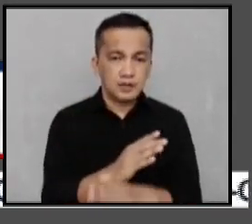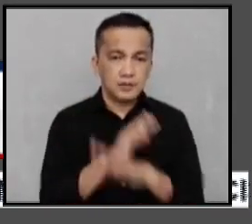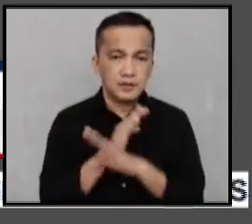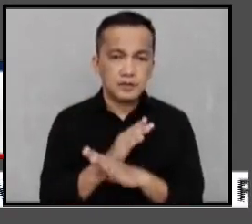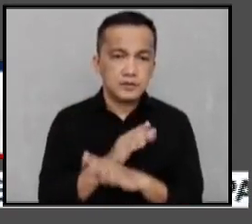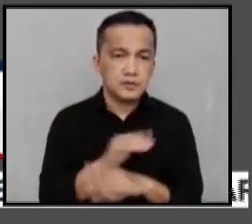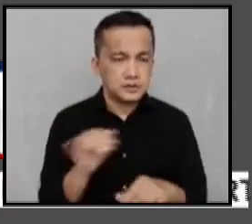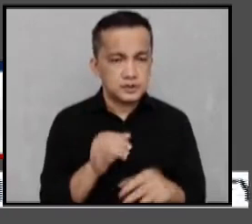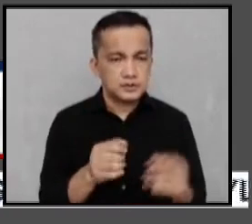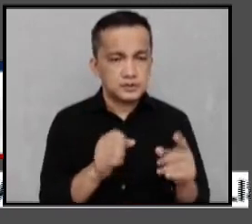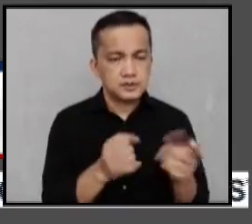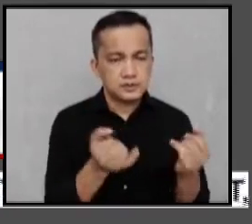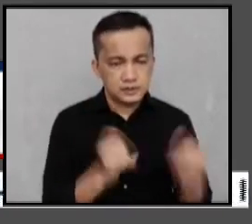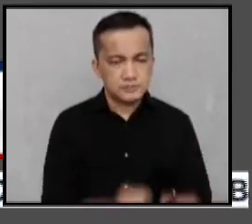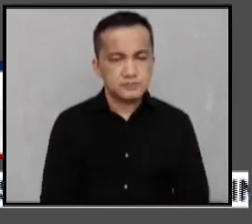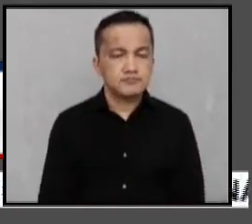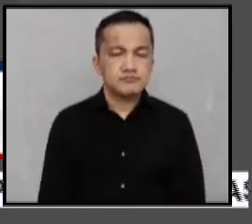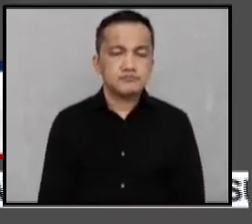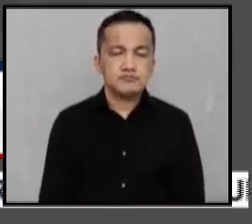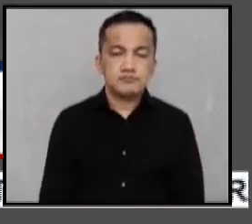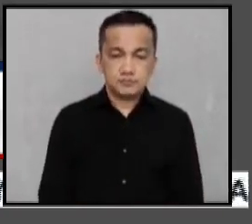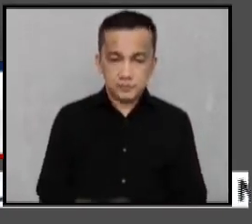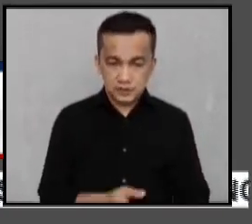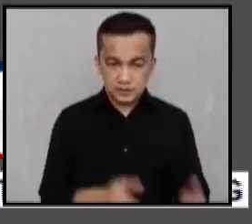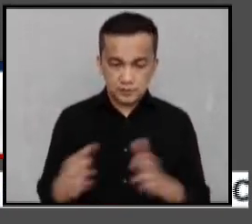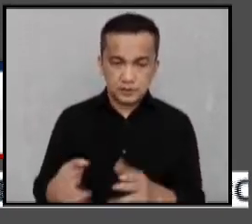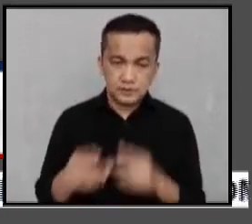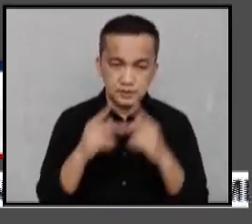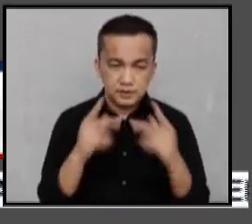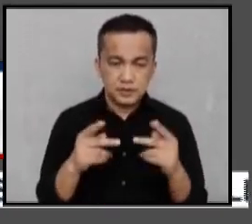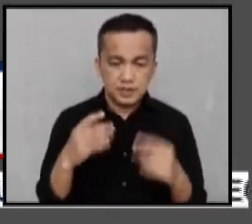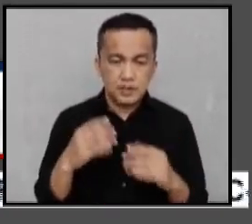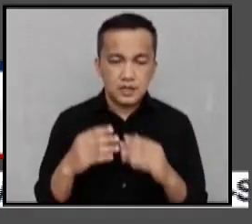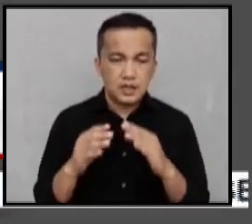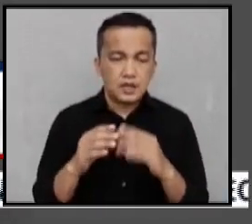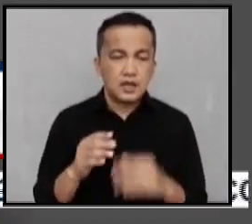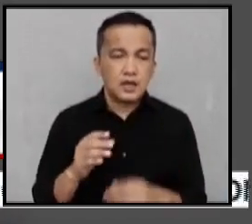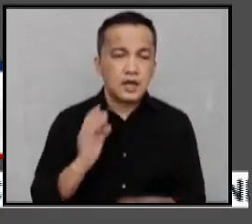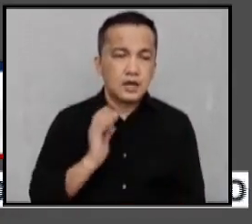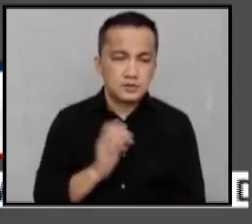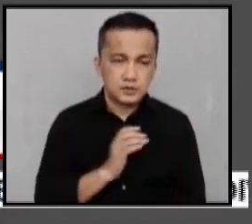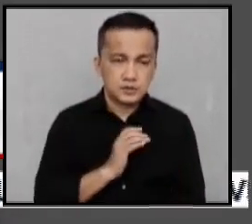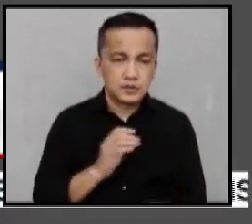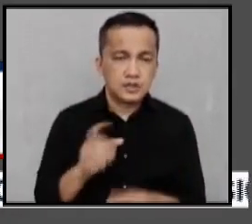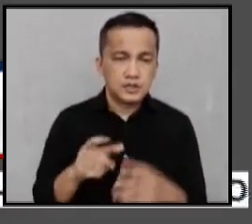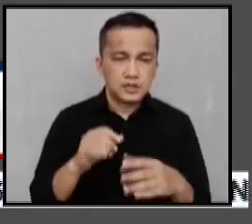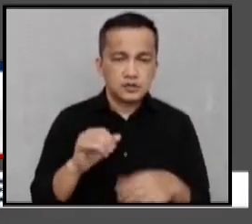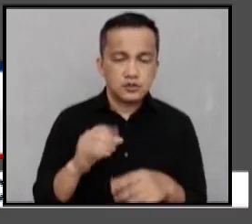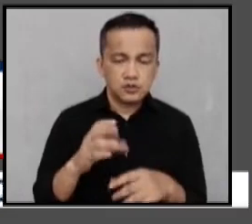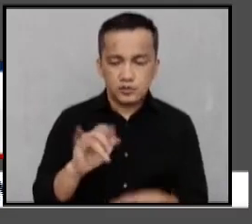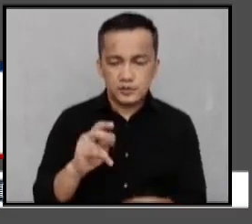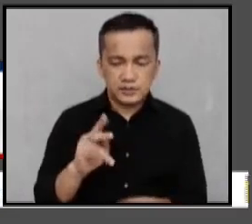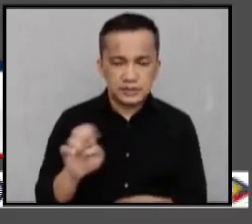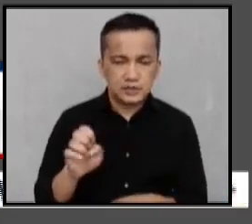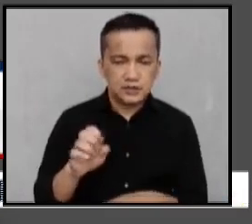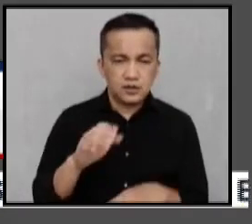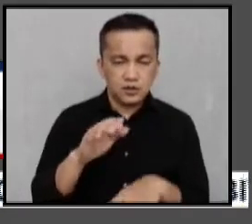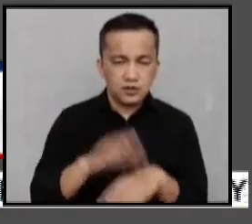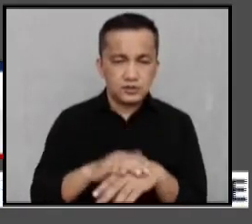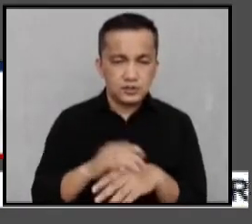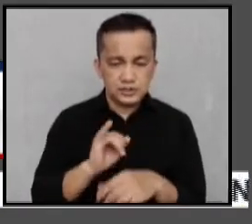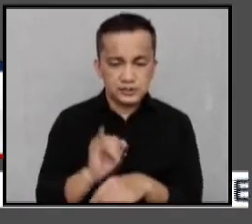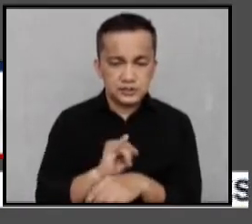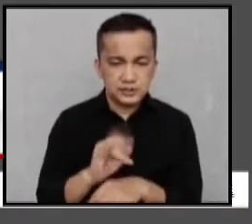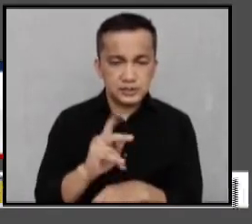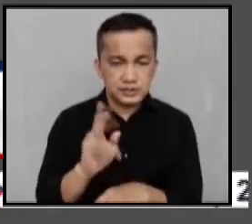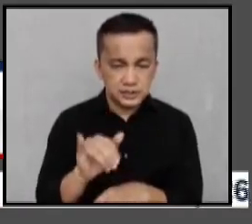ganitong insidente. Sa isang pahayag naman ni House Committee on Creative Industry Chairperson Christopher De Venecia, kinwestiyon din